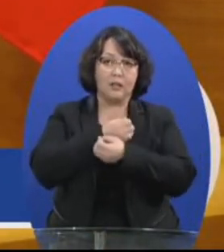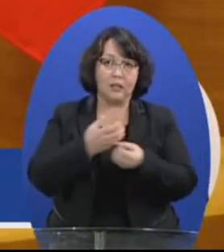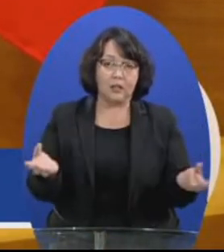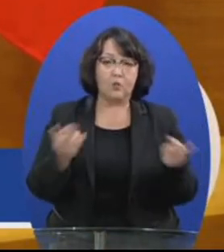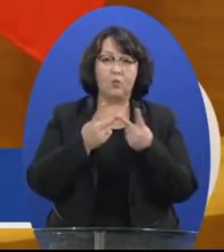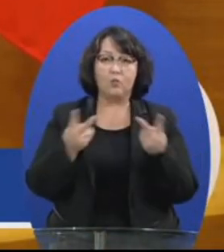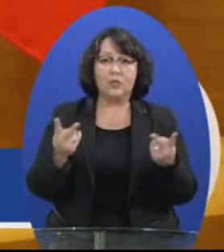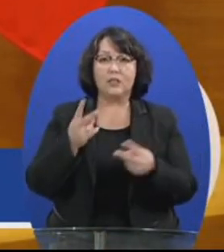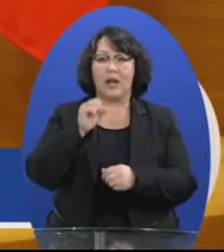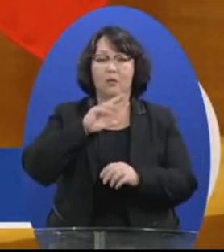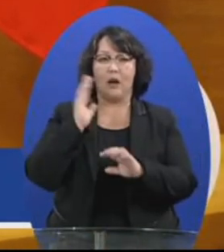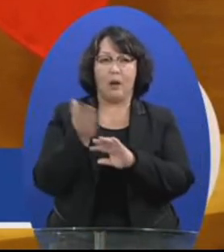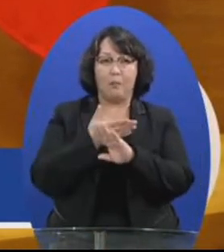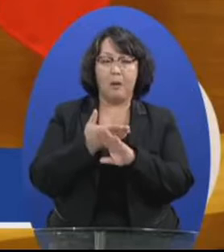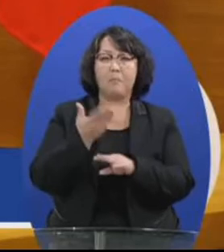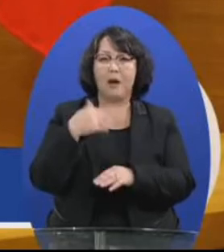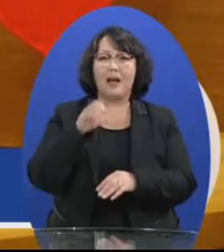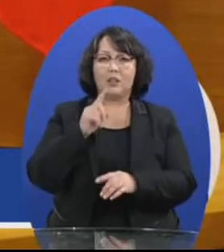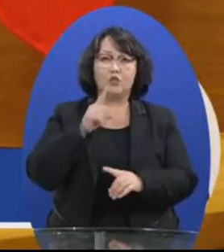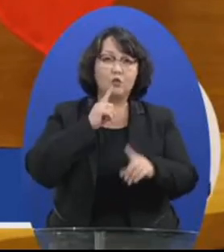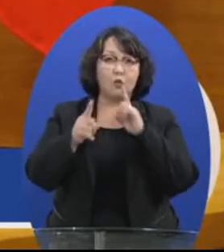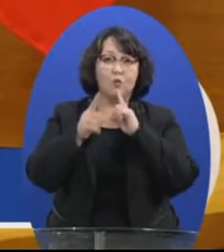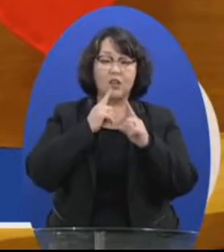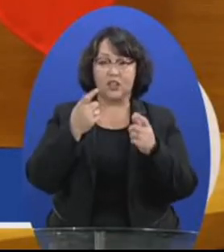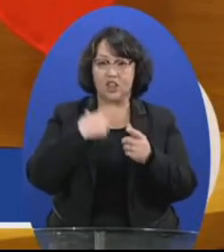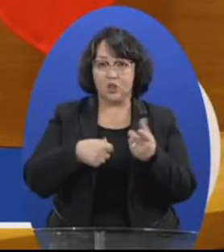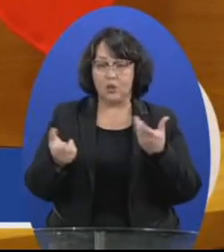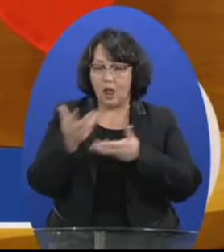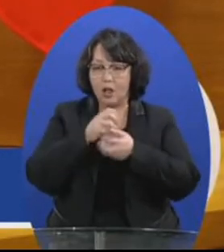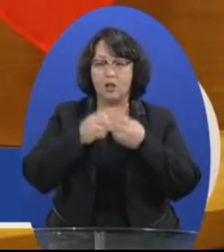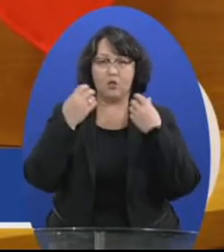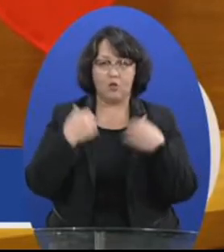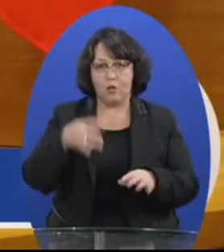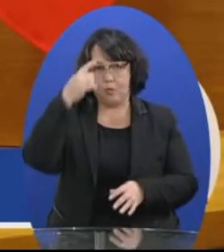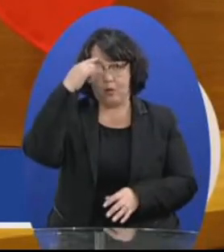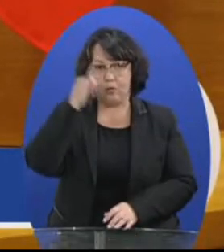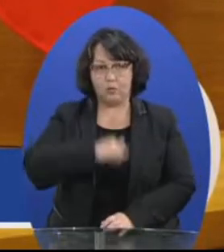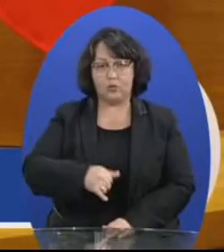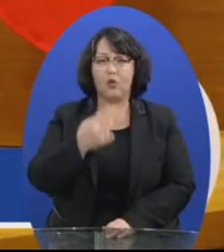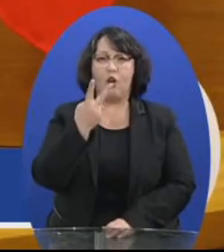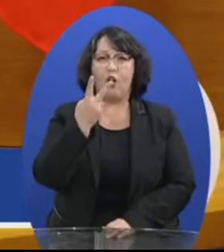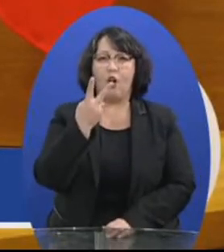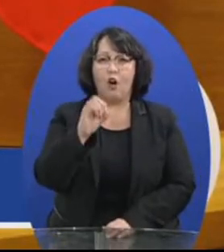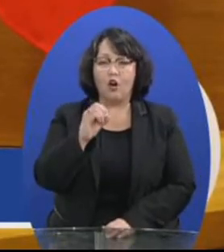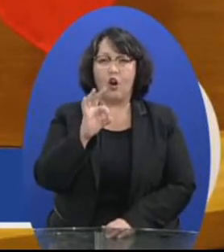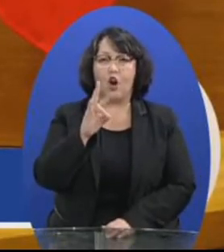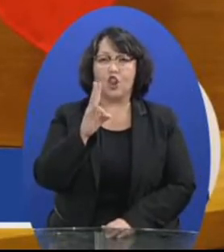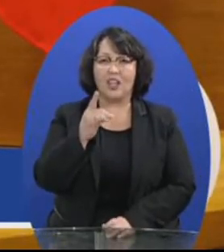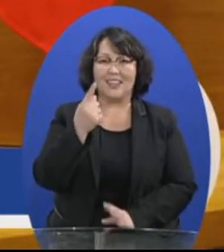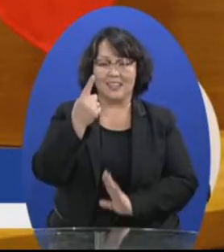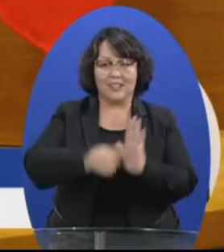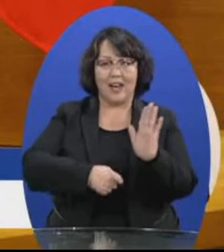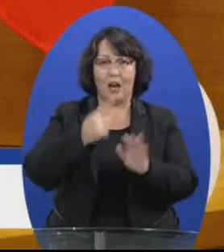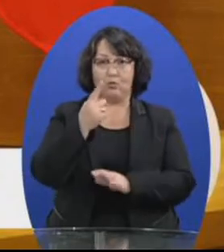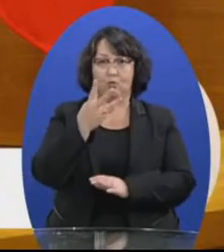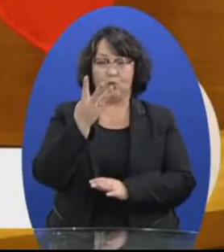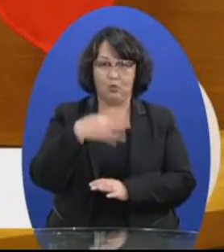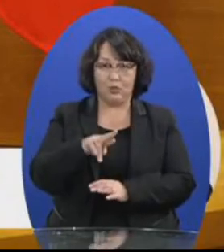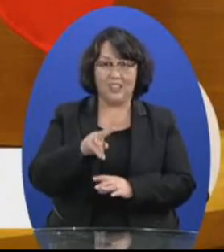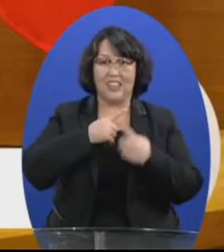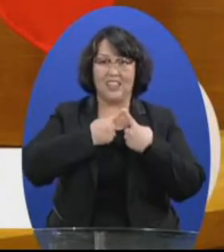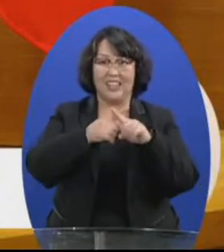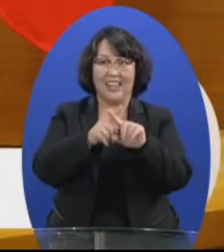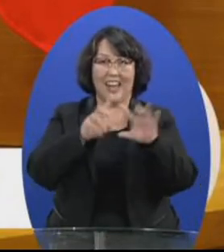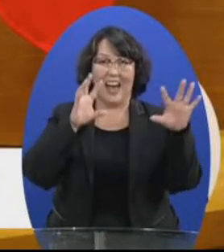байдлын зөвлөөс өгч байна. Монгол улс 2020 оны 1 сарын 14-нд хил хязгаараа хааснаас